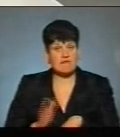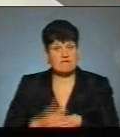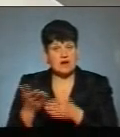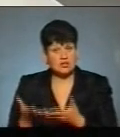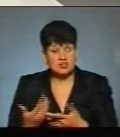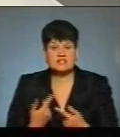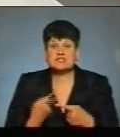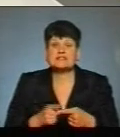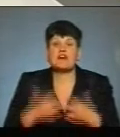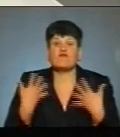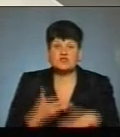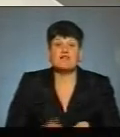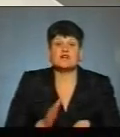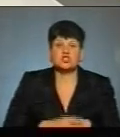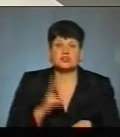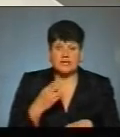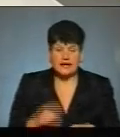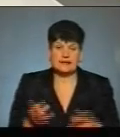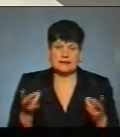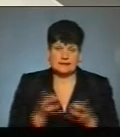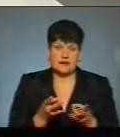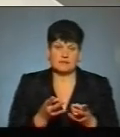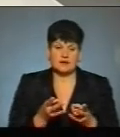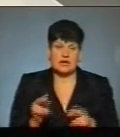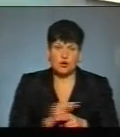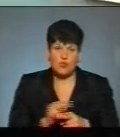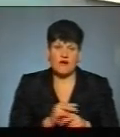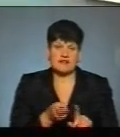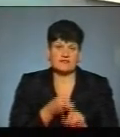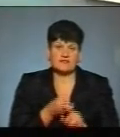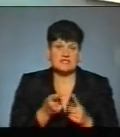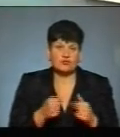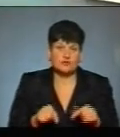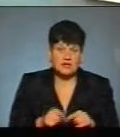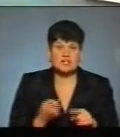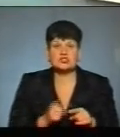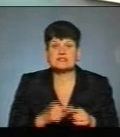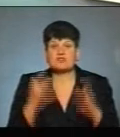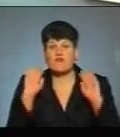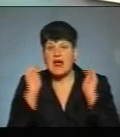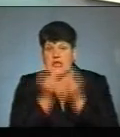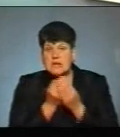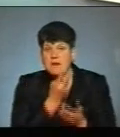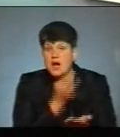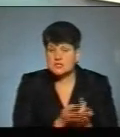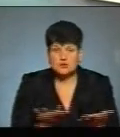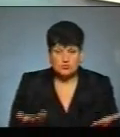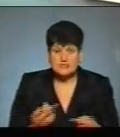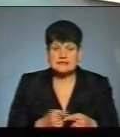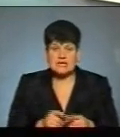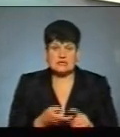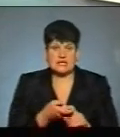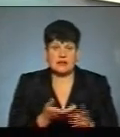вже важкого, і які потребують лікування в інфекційному відділенні, чи вже в реанімаційному відділенні, тобто залежить,